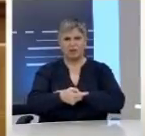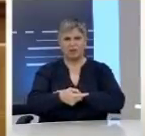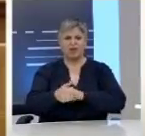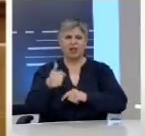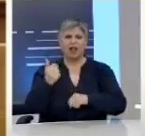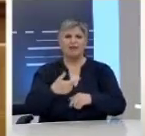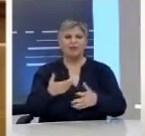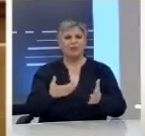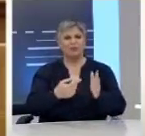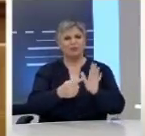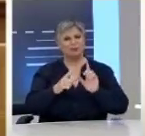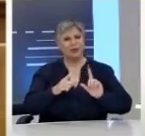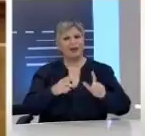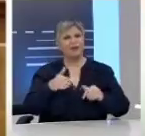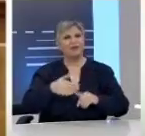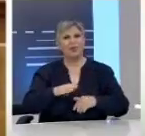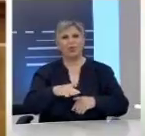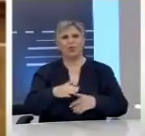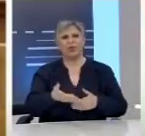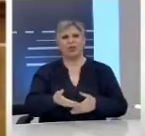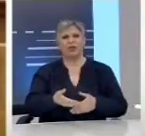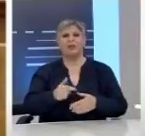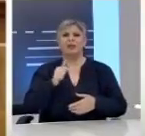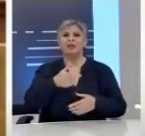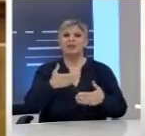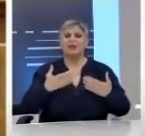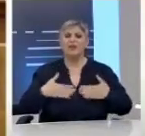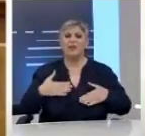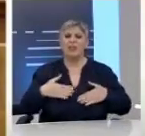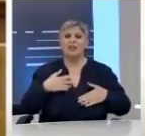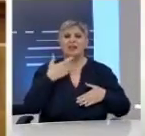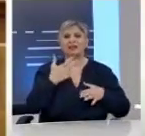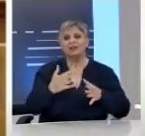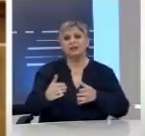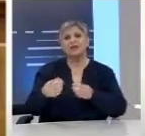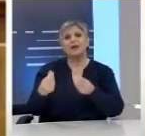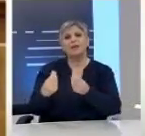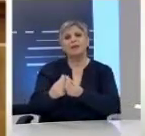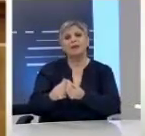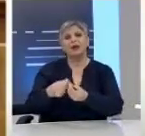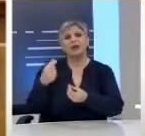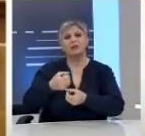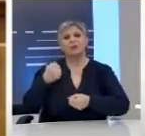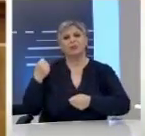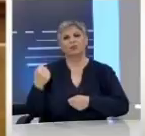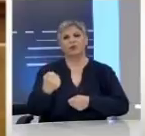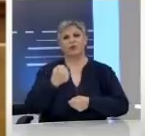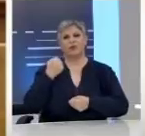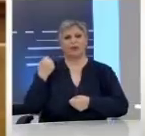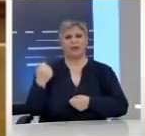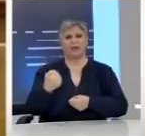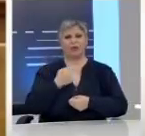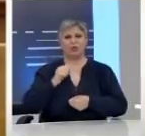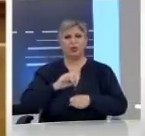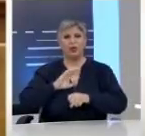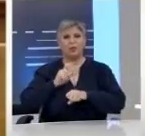και μόνο για να βρεθείτε σε αντιστοίχηση με ορισμένους ακραίους συντηρητικούς κύκλους, οι οποίοι αυτή την ώρα